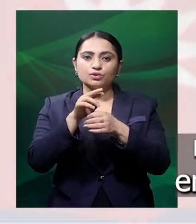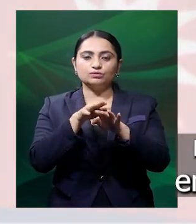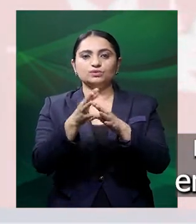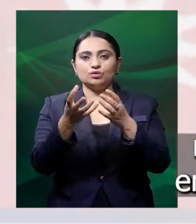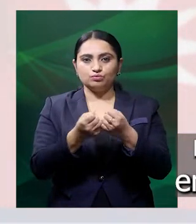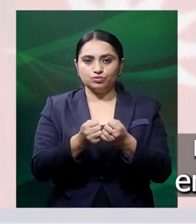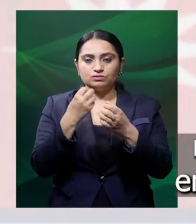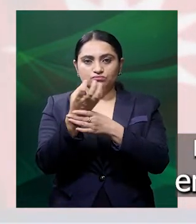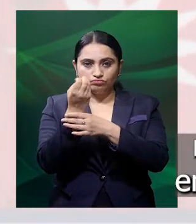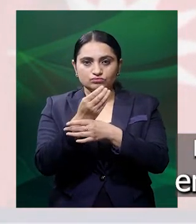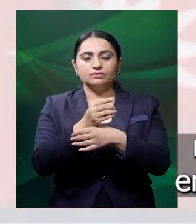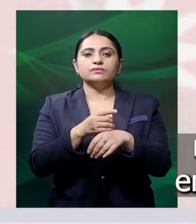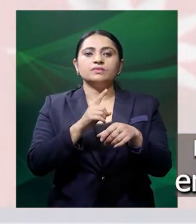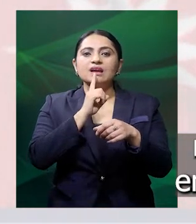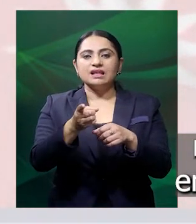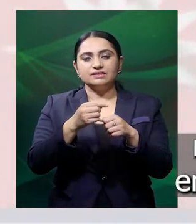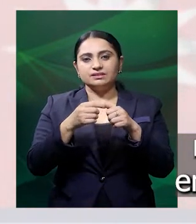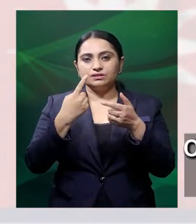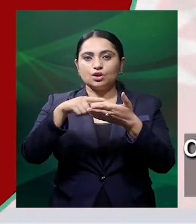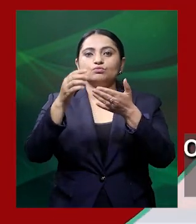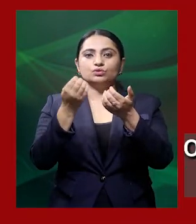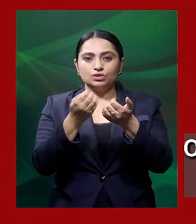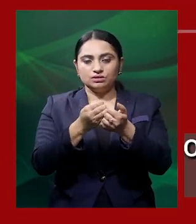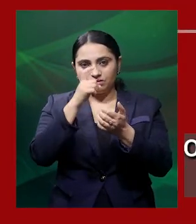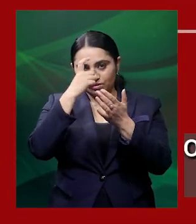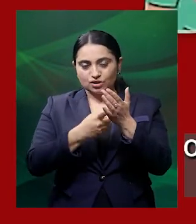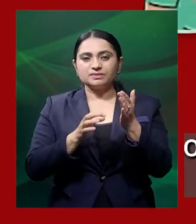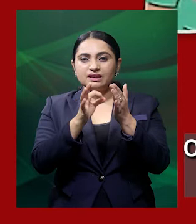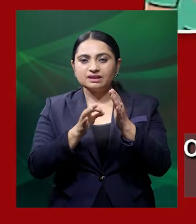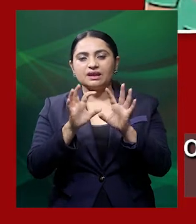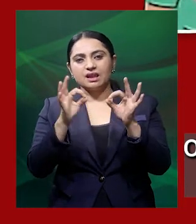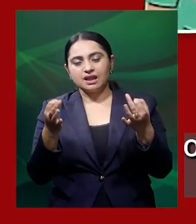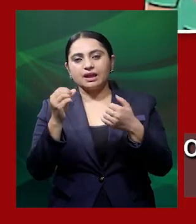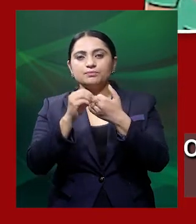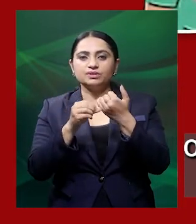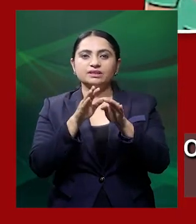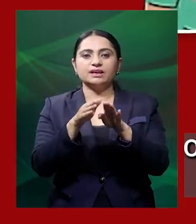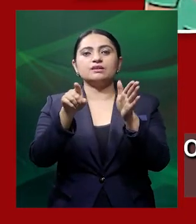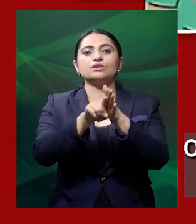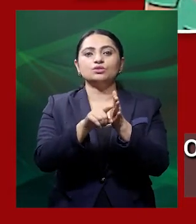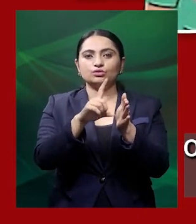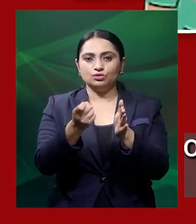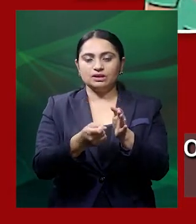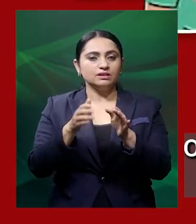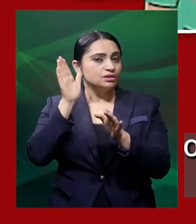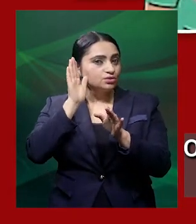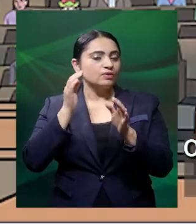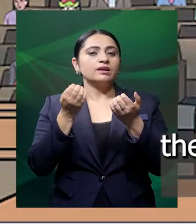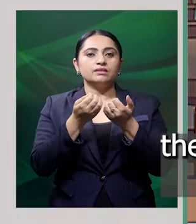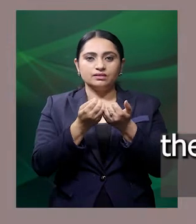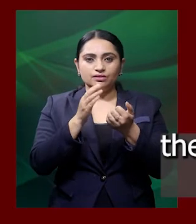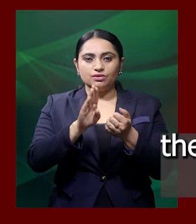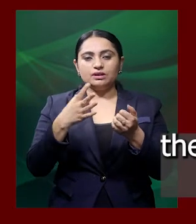बुझ्ने, संकटकालीन आदेशको अनुमोदन गर्ने, संवैधानिक निकाय लगायतका पदाधिकारीहरूको नियुक्तिका लागि सुनवाई